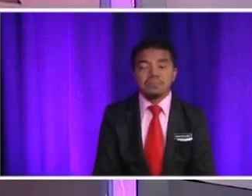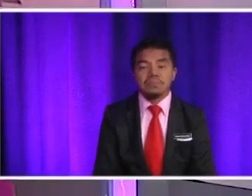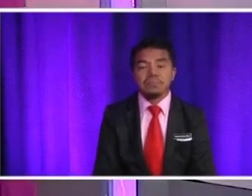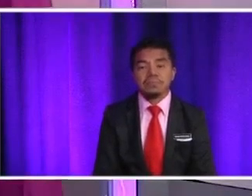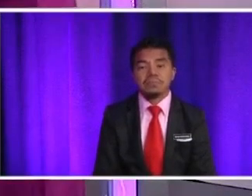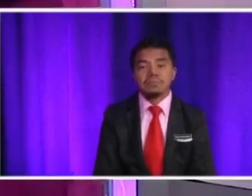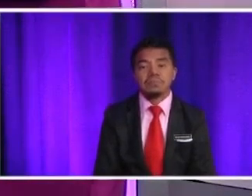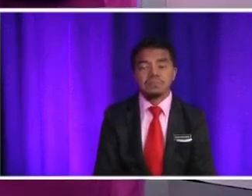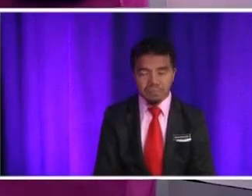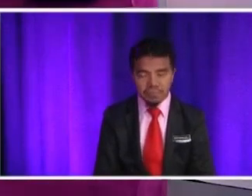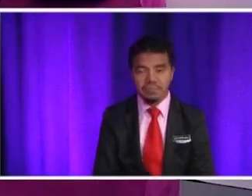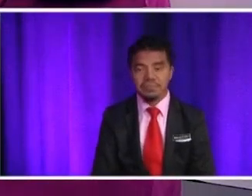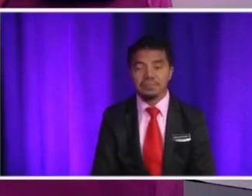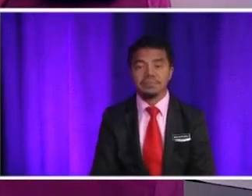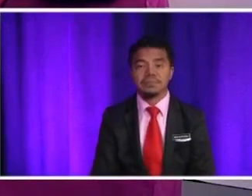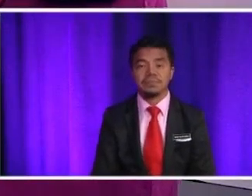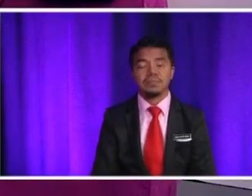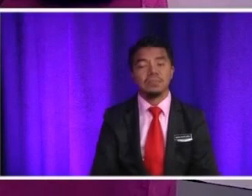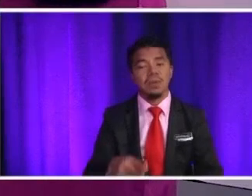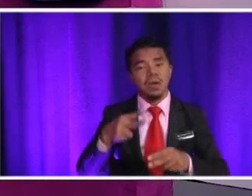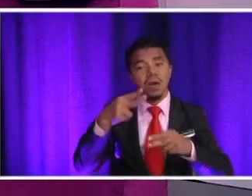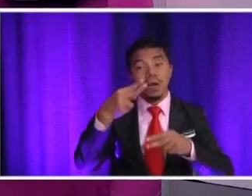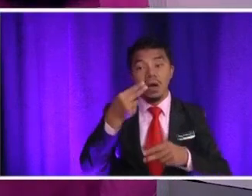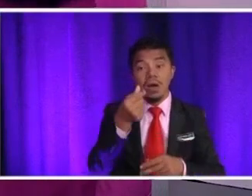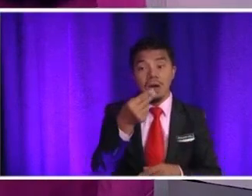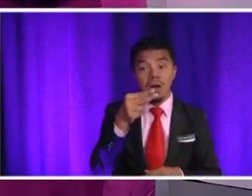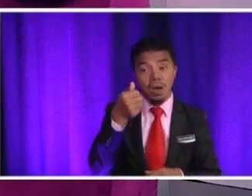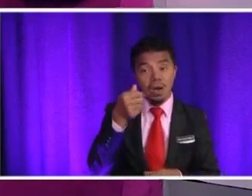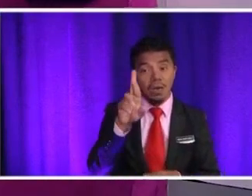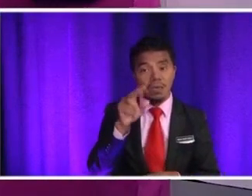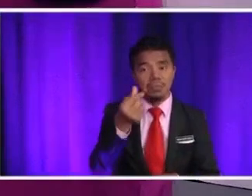harga dia pun juga mahal. Jadi kalau kita lihat dekat sini,